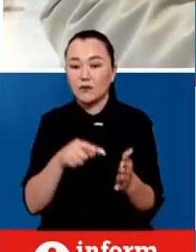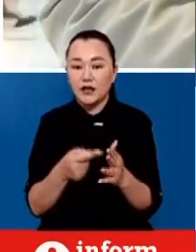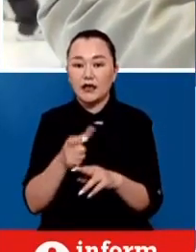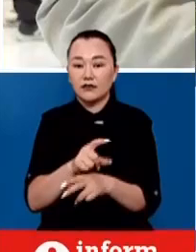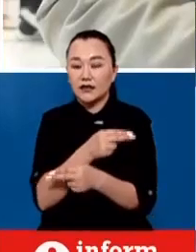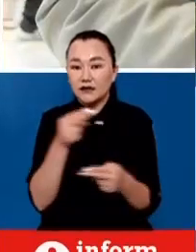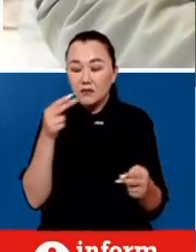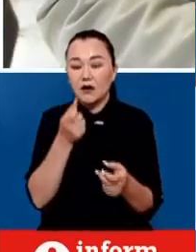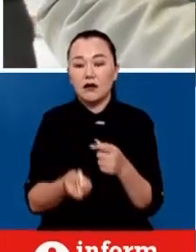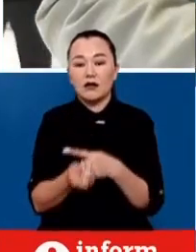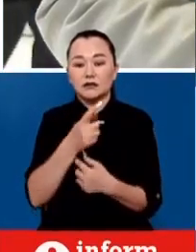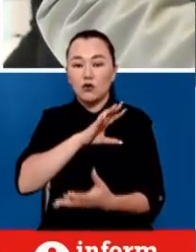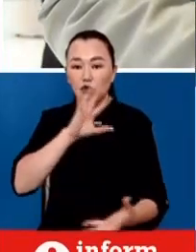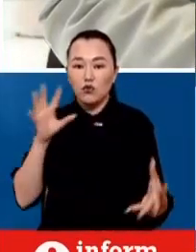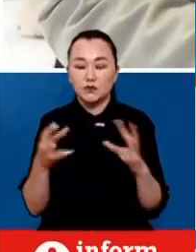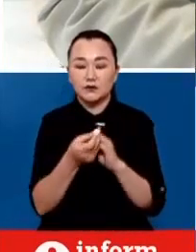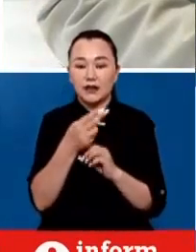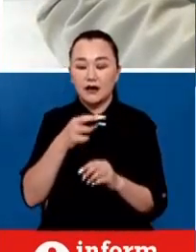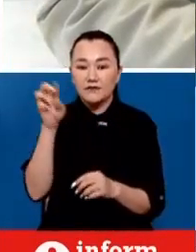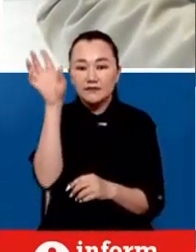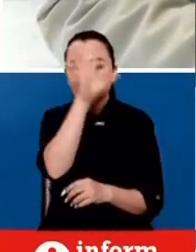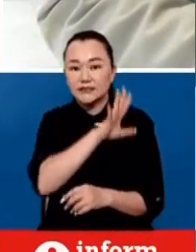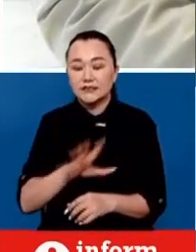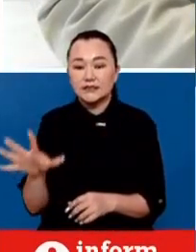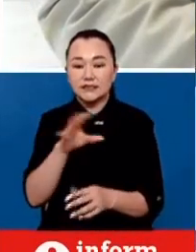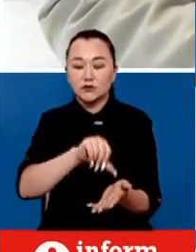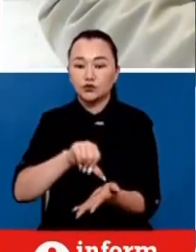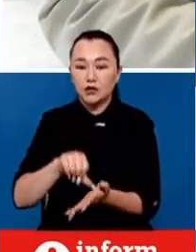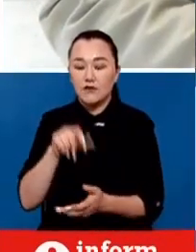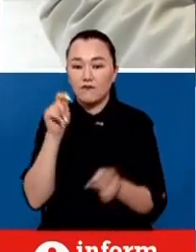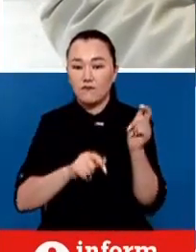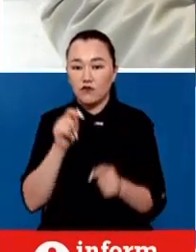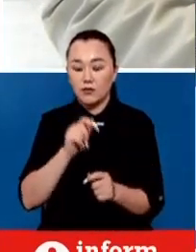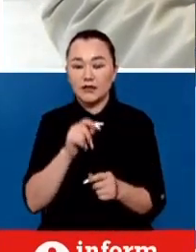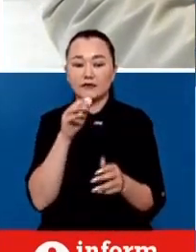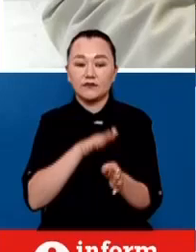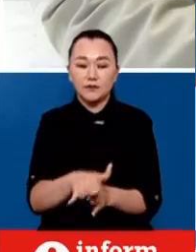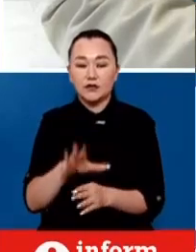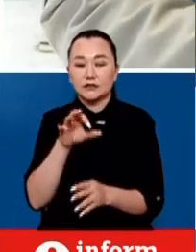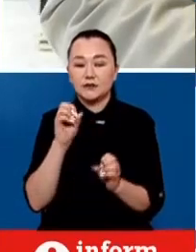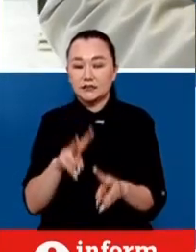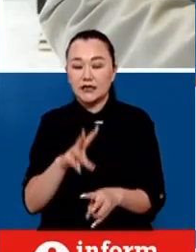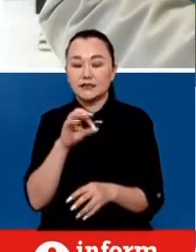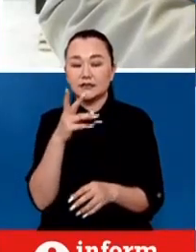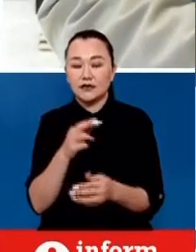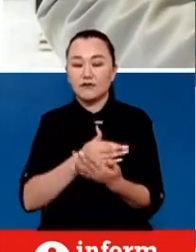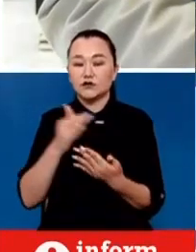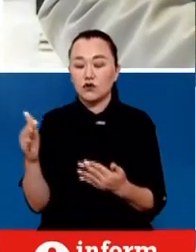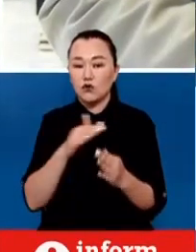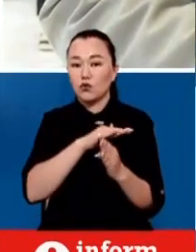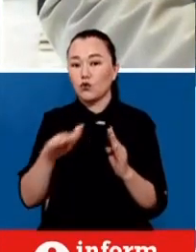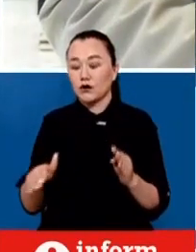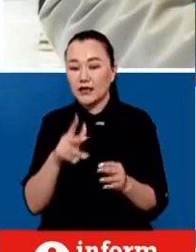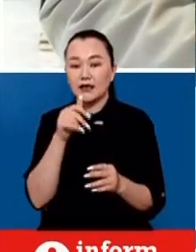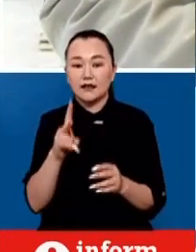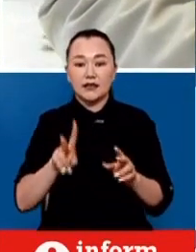темы оказались общими для всех стран-участниц этого форума. Состоялась и специальная сессия высокого уровня между